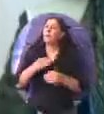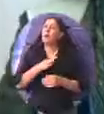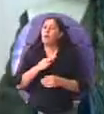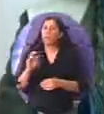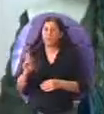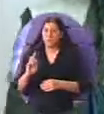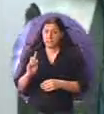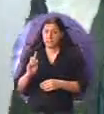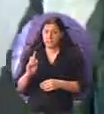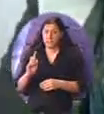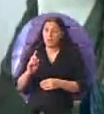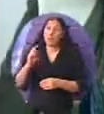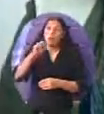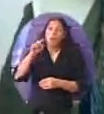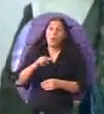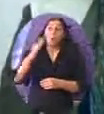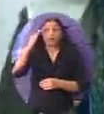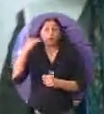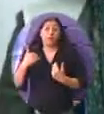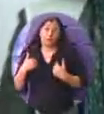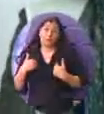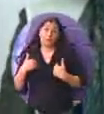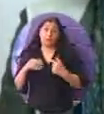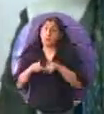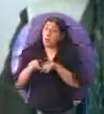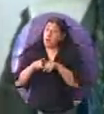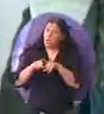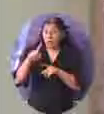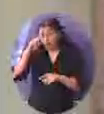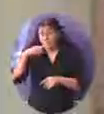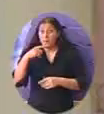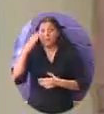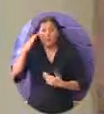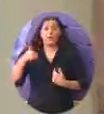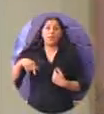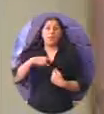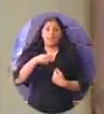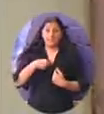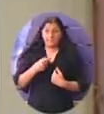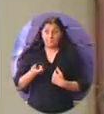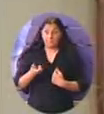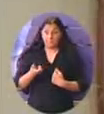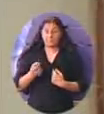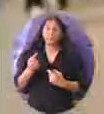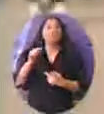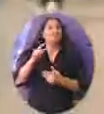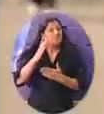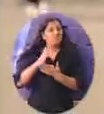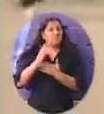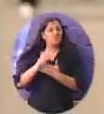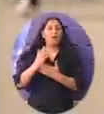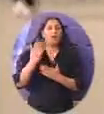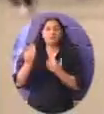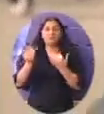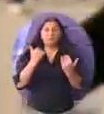יש פחות חשש שהבעל שלה מכיר אותי, או אח שלה, או אבא שלה. מאז פתיחת השירות המיוחד, מספר הפניות של